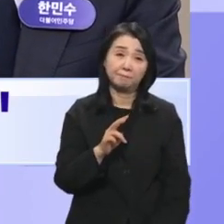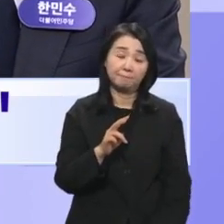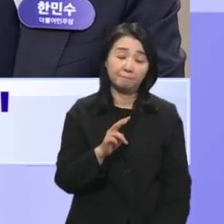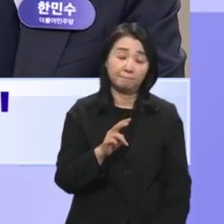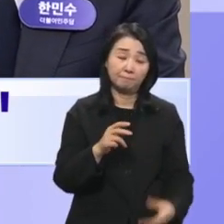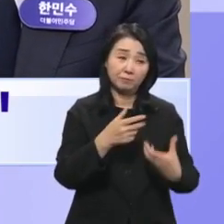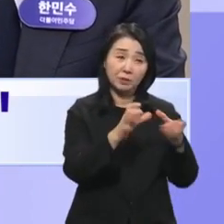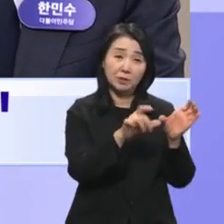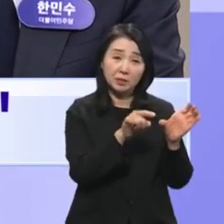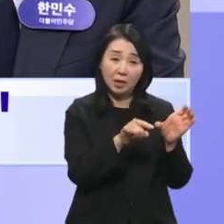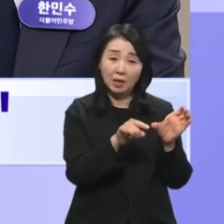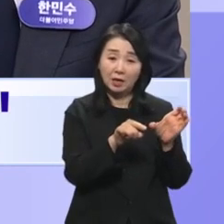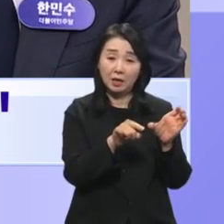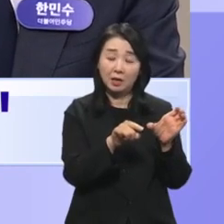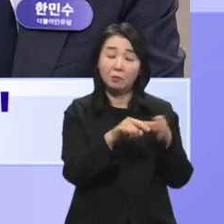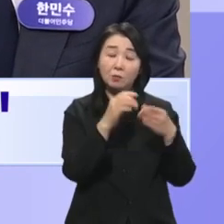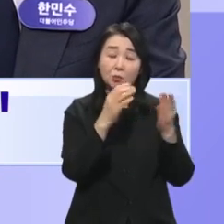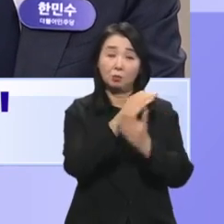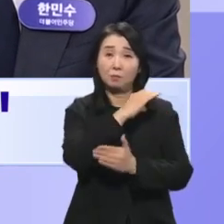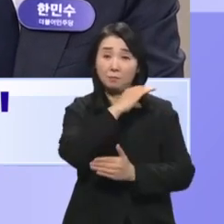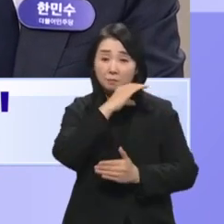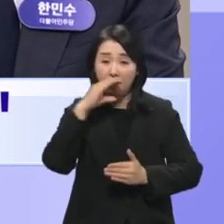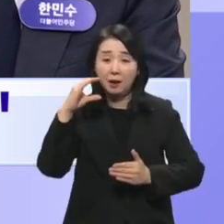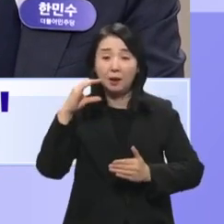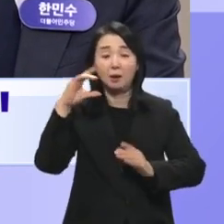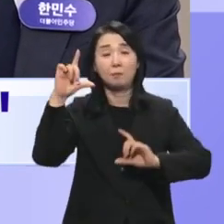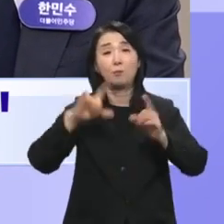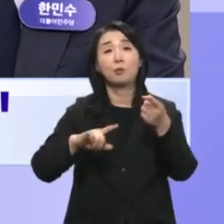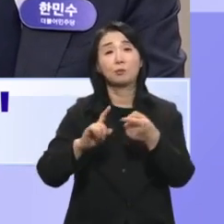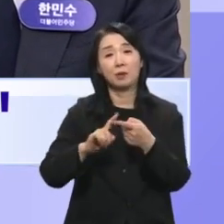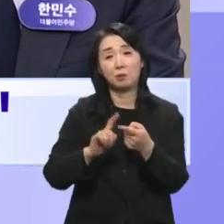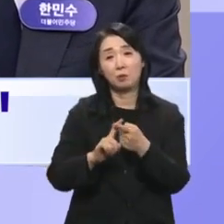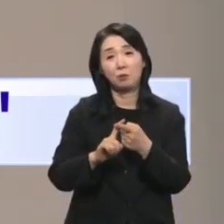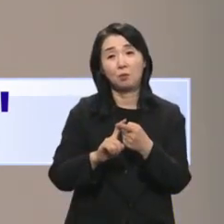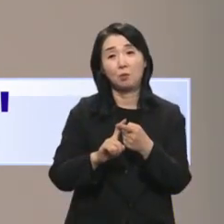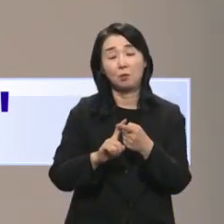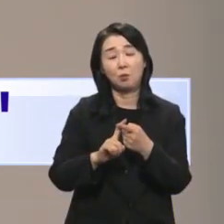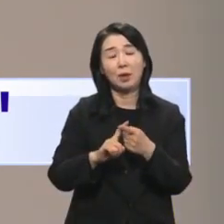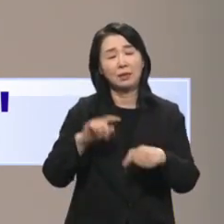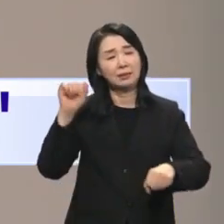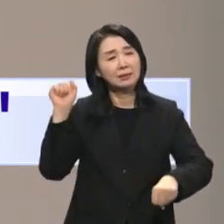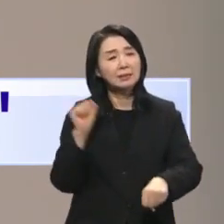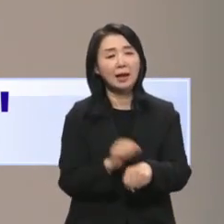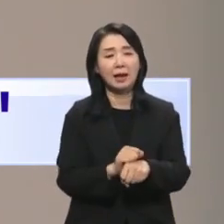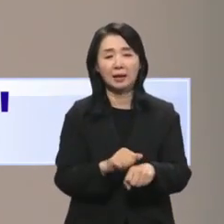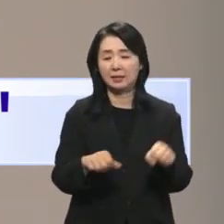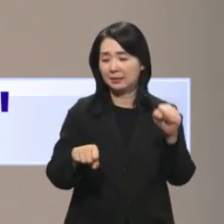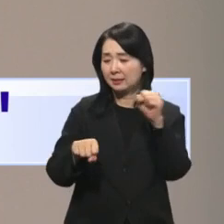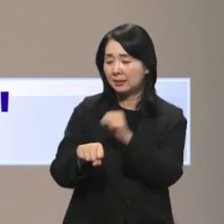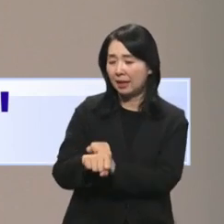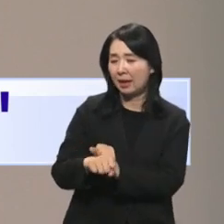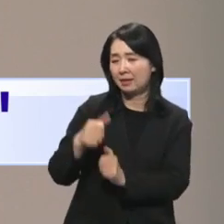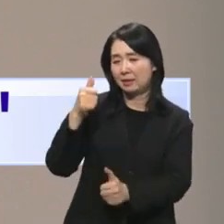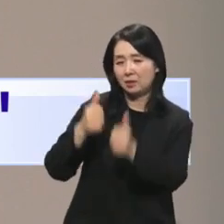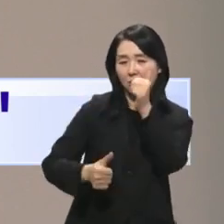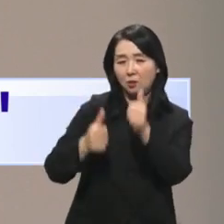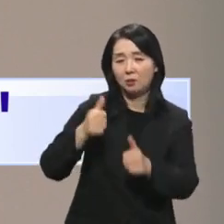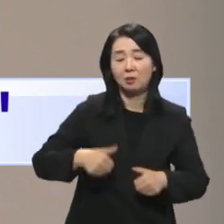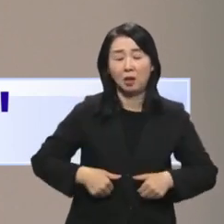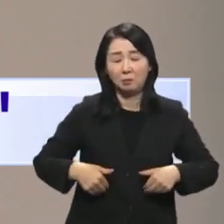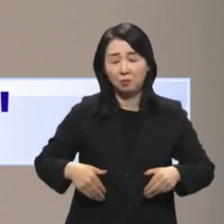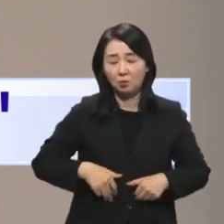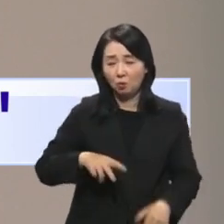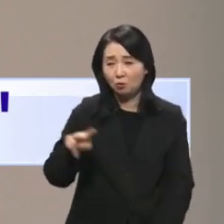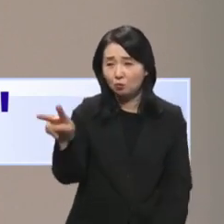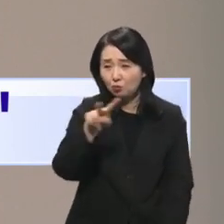정당이 모두 건전한 상태에서 좋은 잘하기 경쟁을 해야 되는데 저 모습을 보면서 참좀